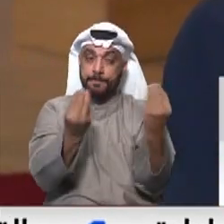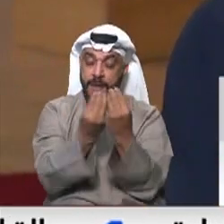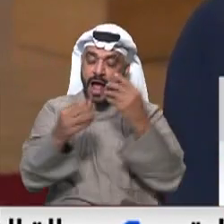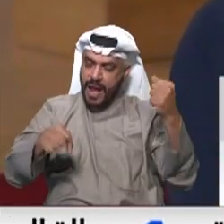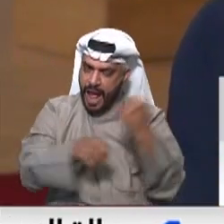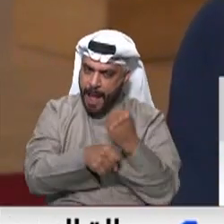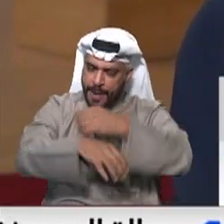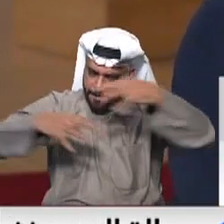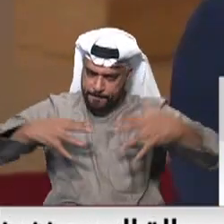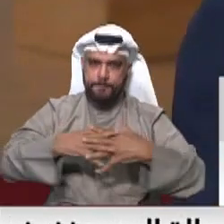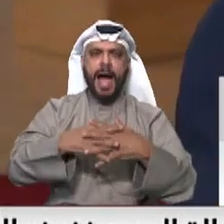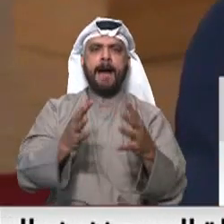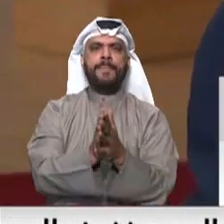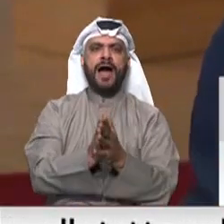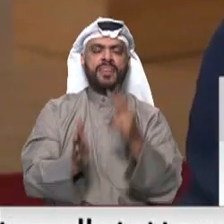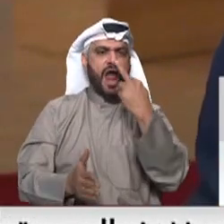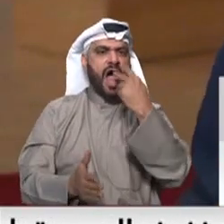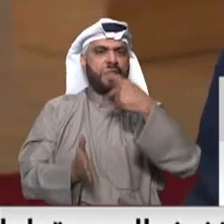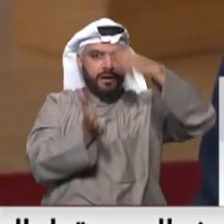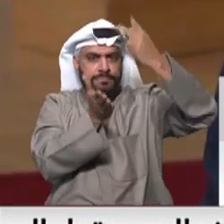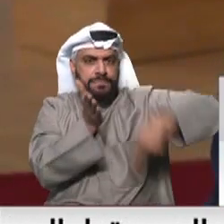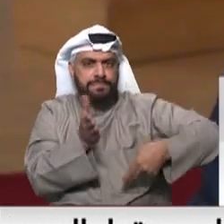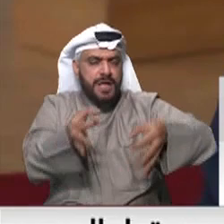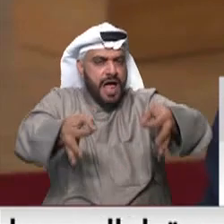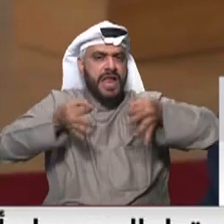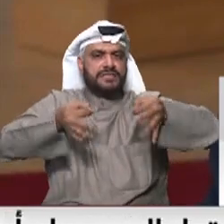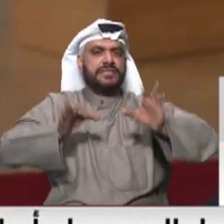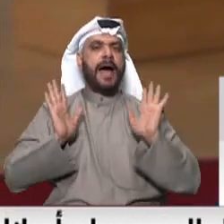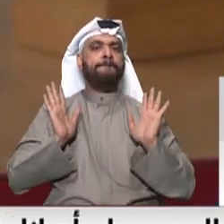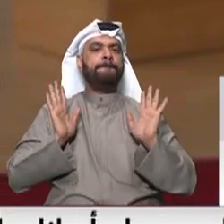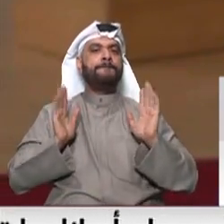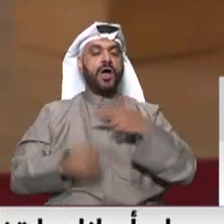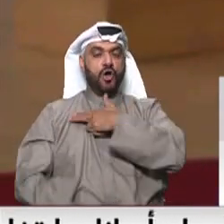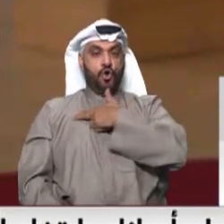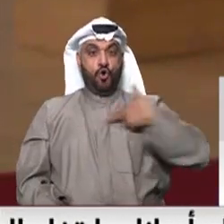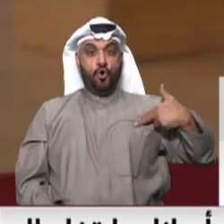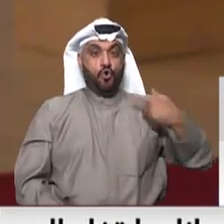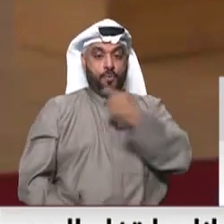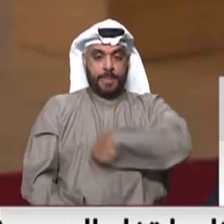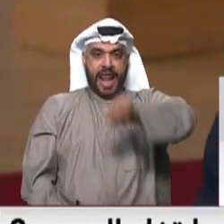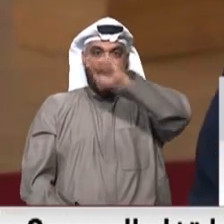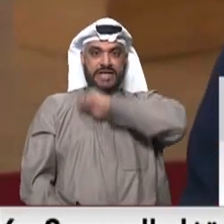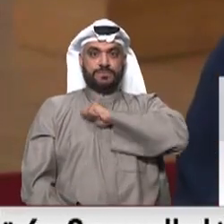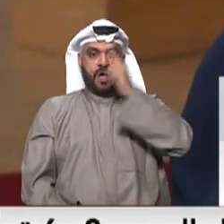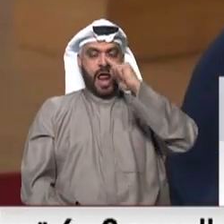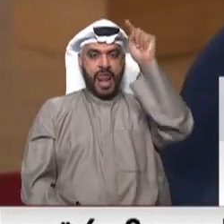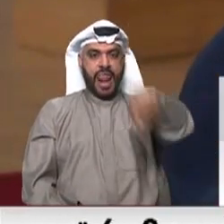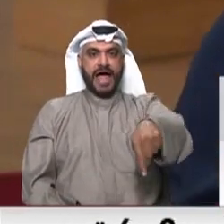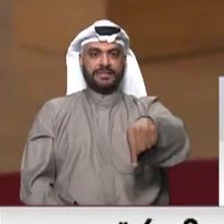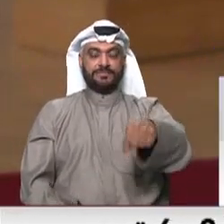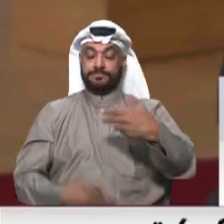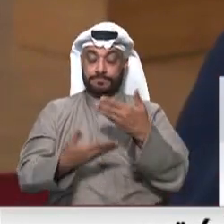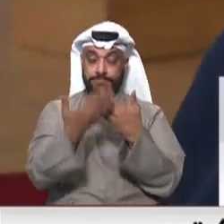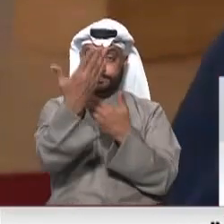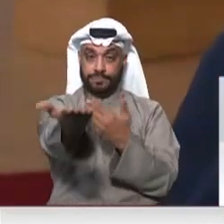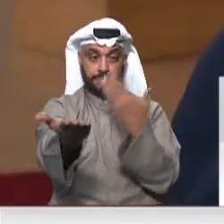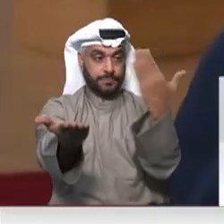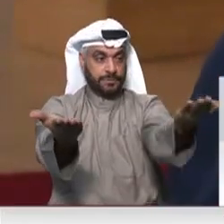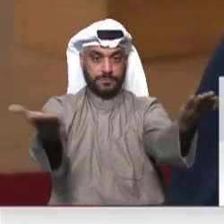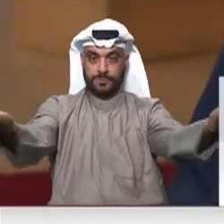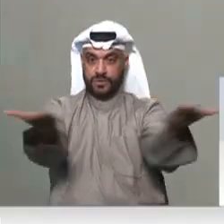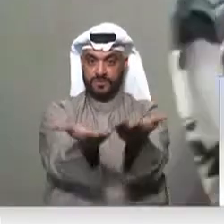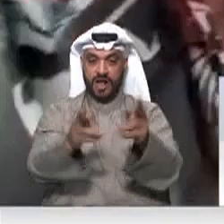أجل الالتزام بقراراتها. ومن هنا وضعت الحكومة الإسبانية على الطاولة مقترحا لعقد